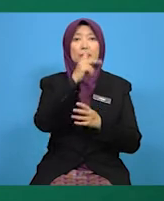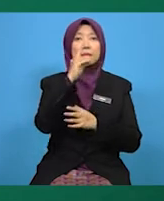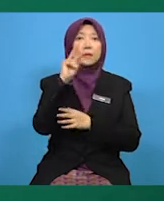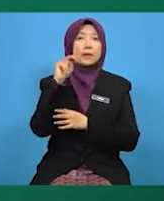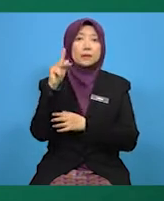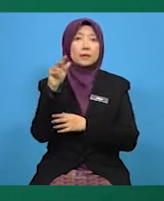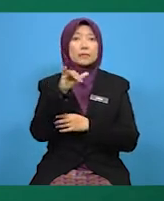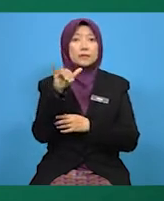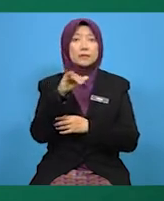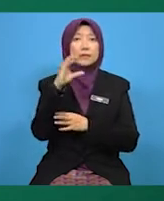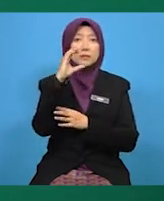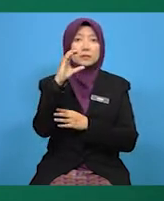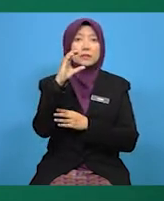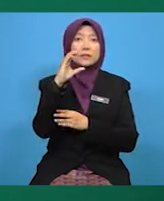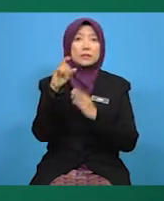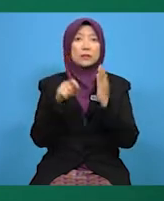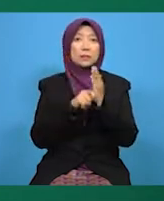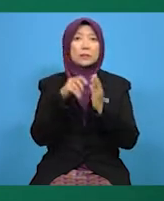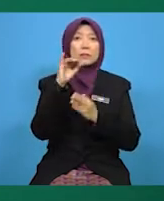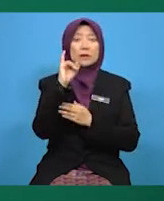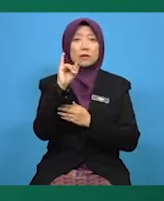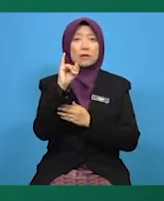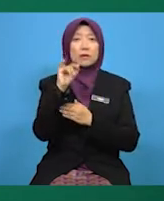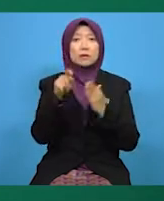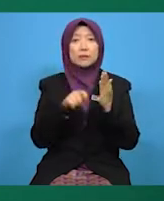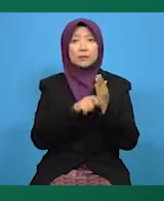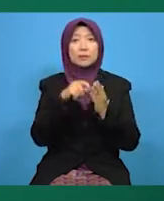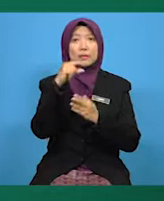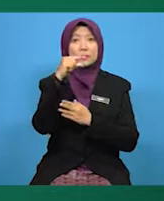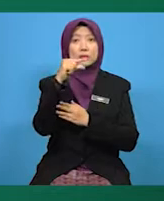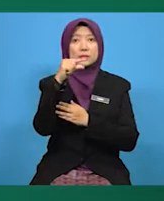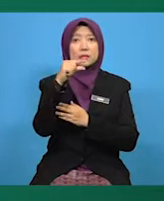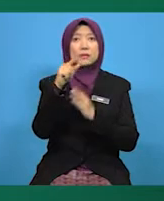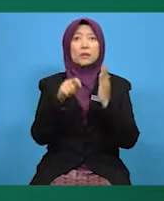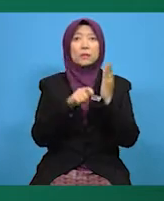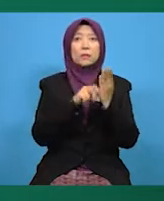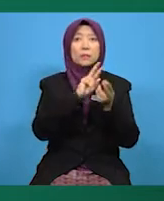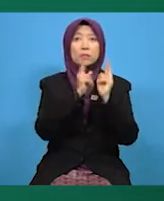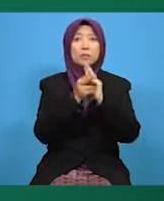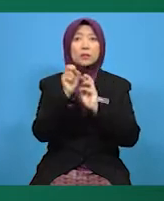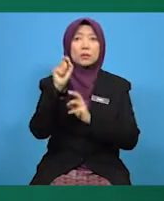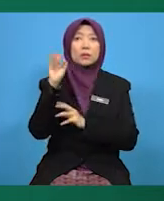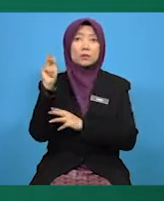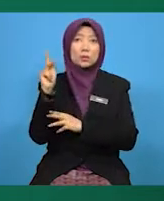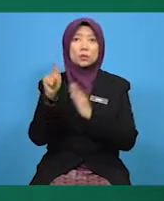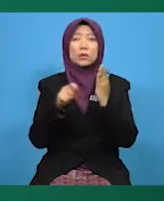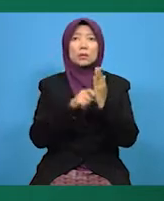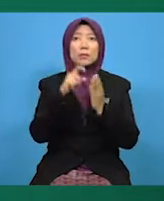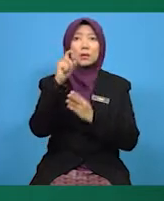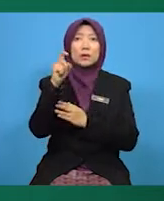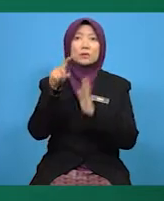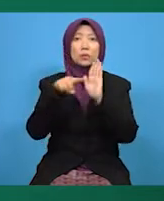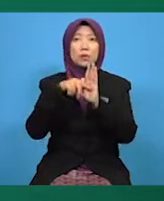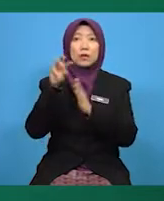KDNK sama dengan C tambah I tambah G tambah perubahan stok tambah